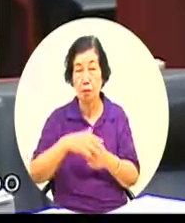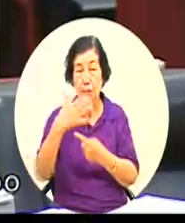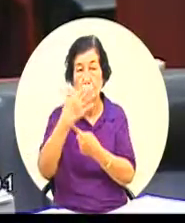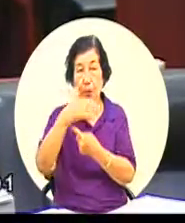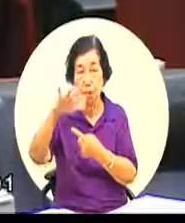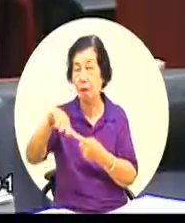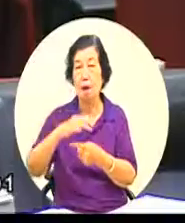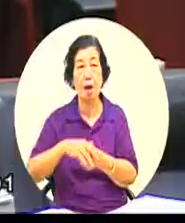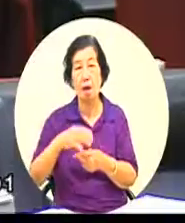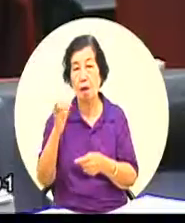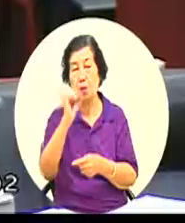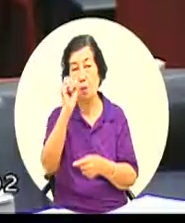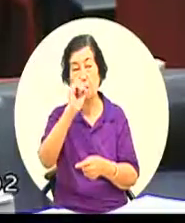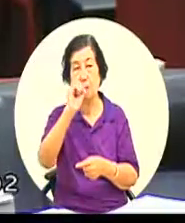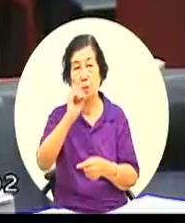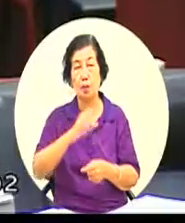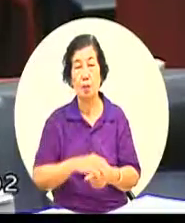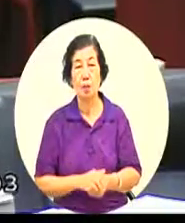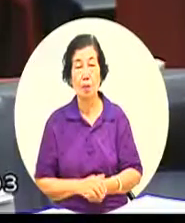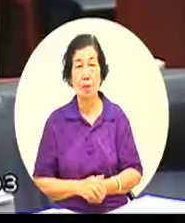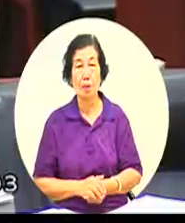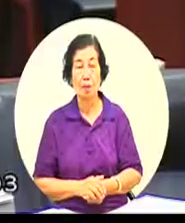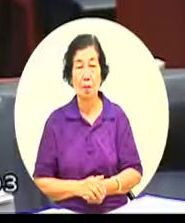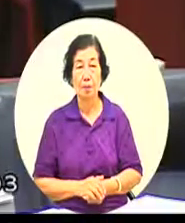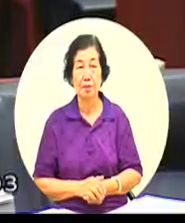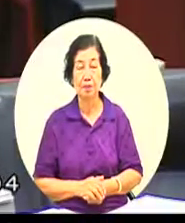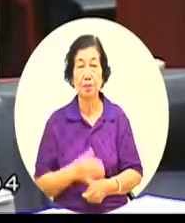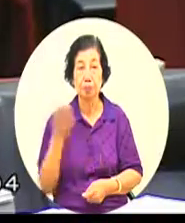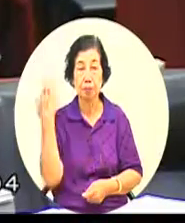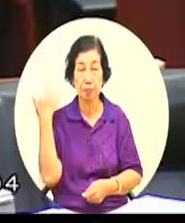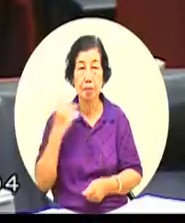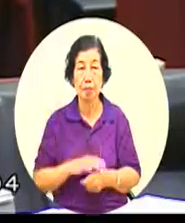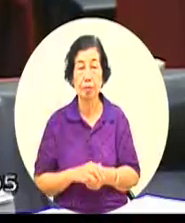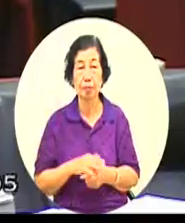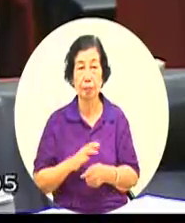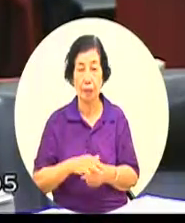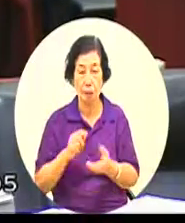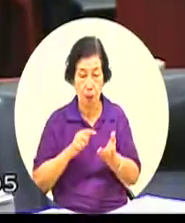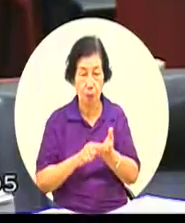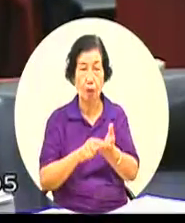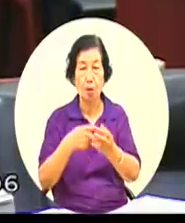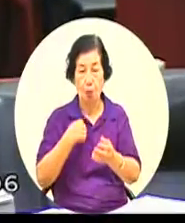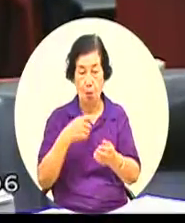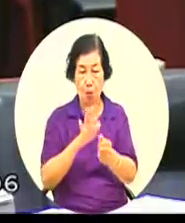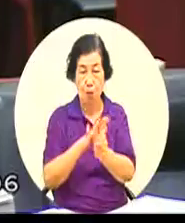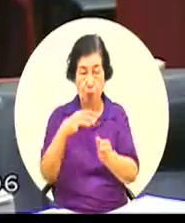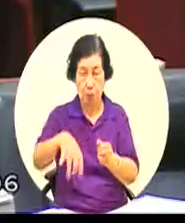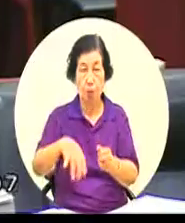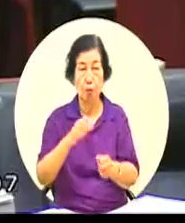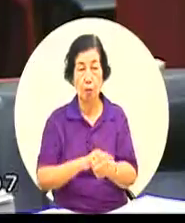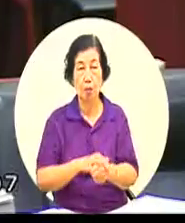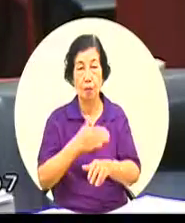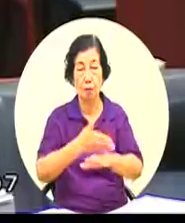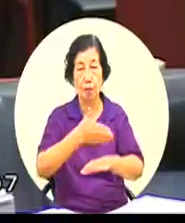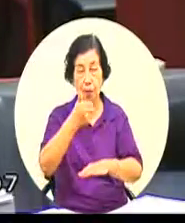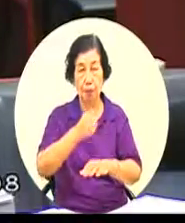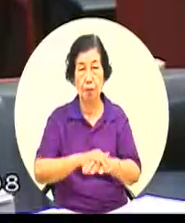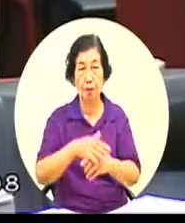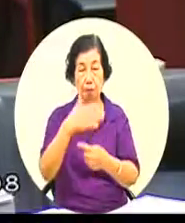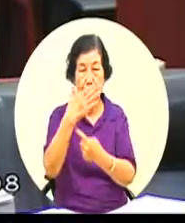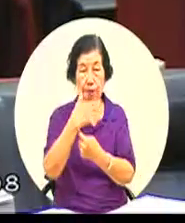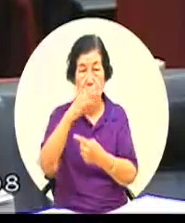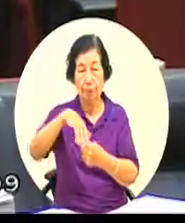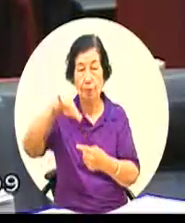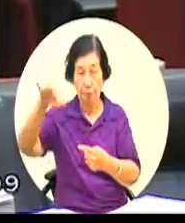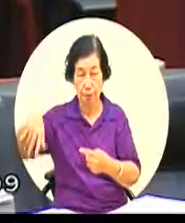空啦。迄天就是有人去我服务处点检，因为感谢恁家，阮个基山体育场